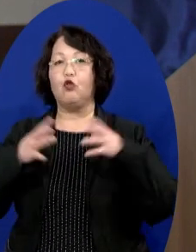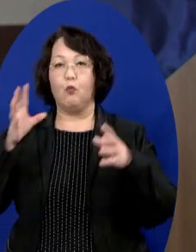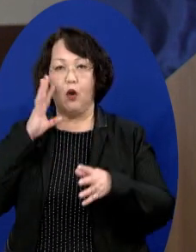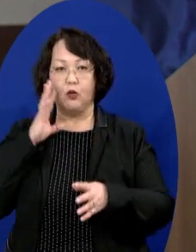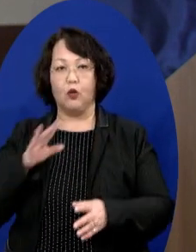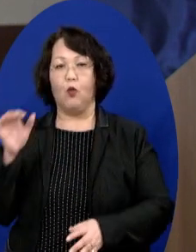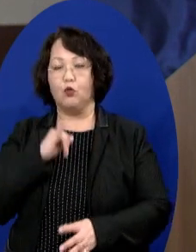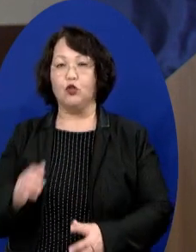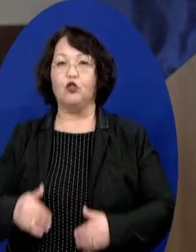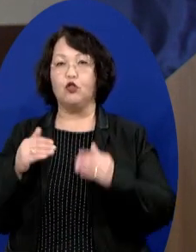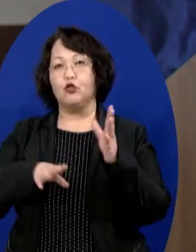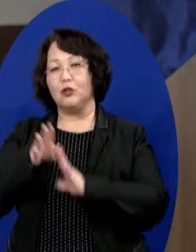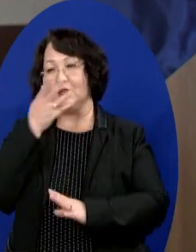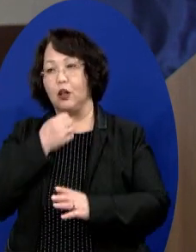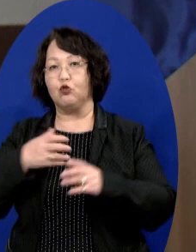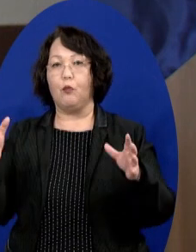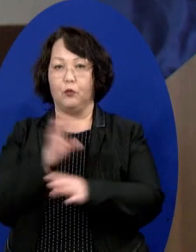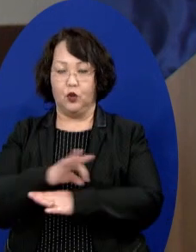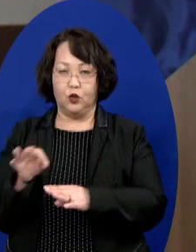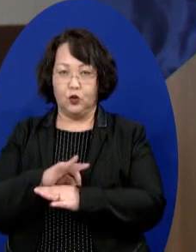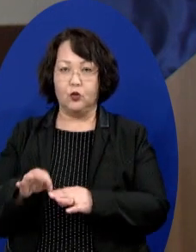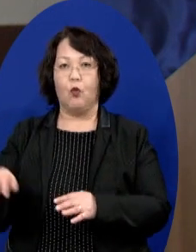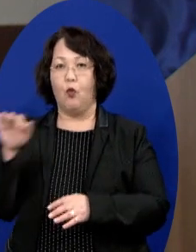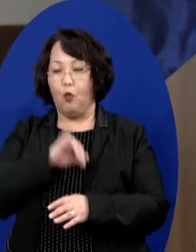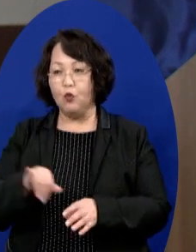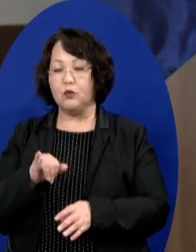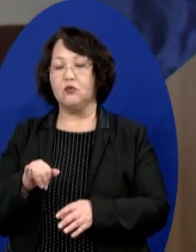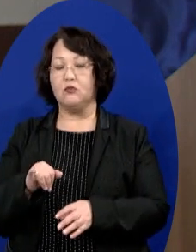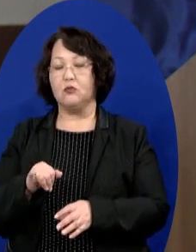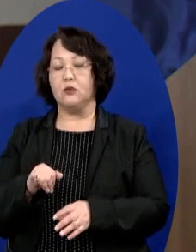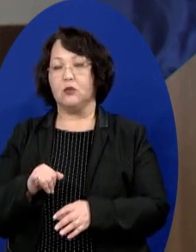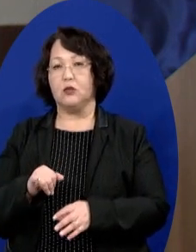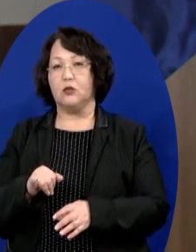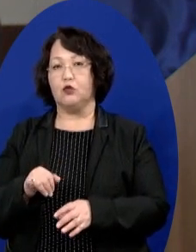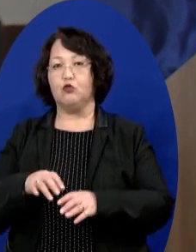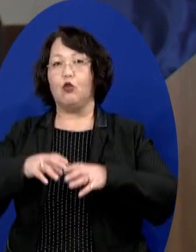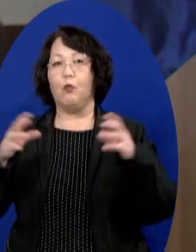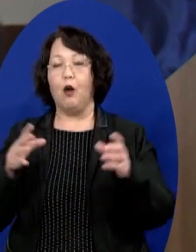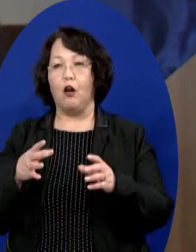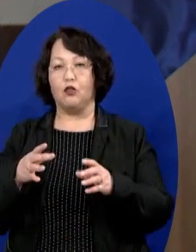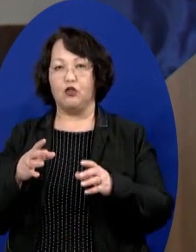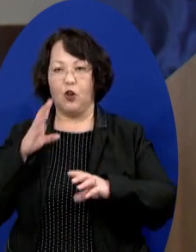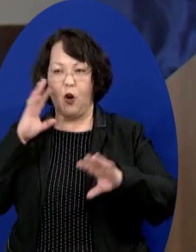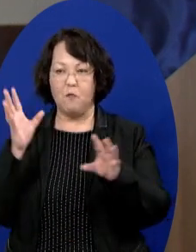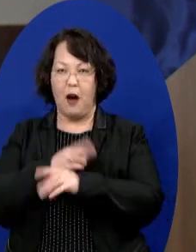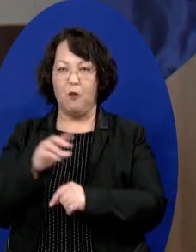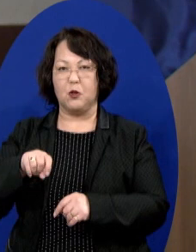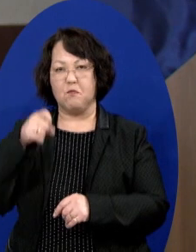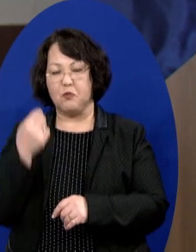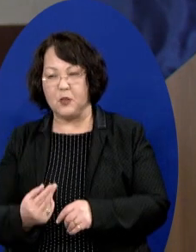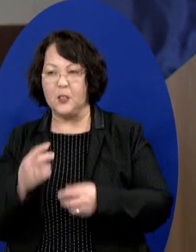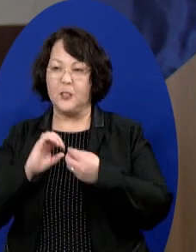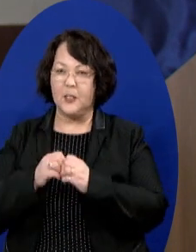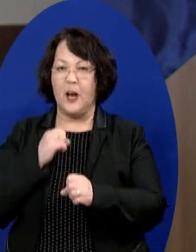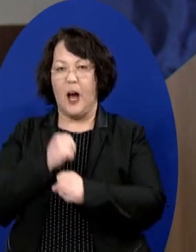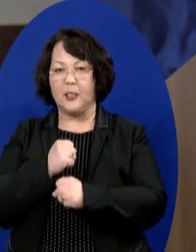улсын хөгжил дэвшлийн том төслүүд, тэгээд улс орныг нэг хэмээ үзэж одоо томоохон институт байдлаар судалгаа хийж, институт